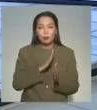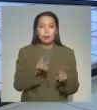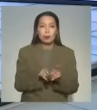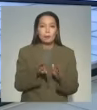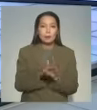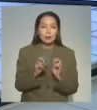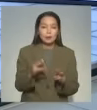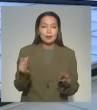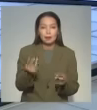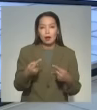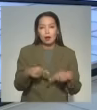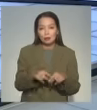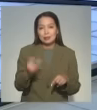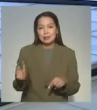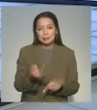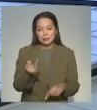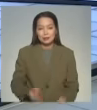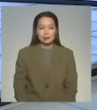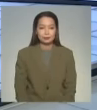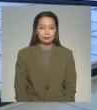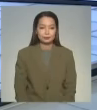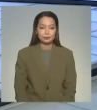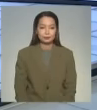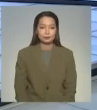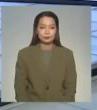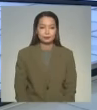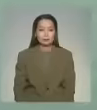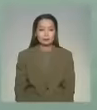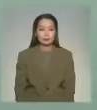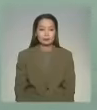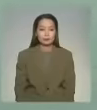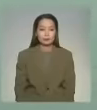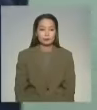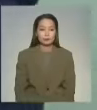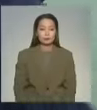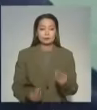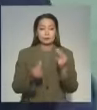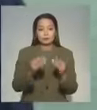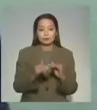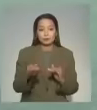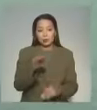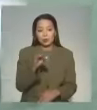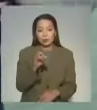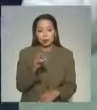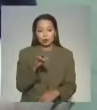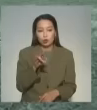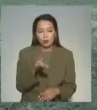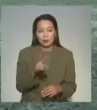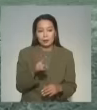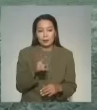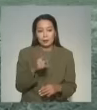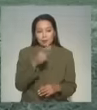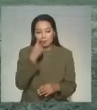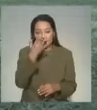интересное общественное пространство. Подробности у моей коллеги Дильнас Насекеновой. Эта игровая площадка в Жибекжоле появилась в преддверии